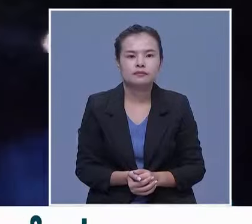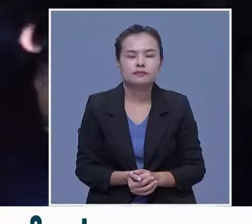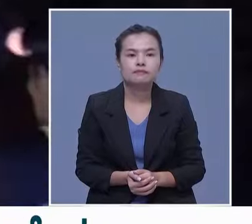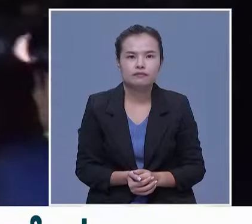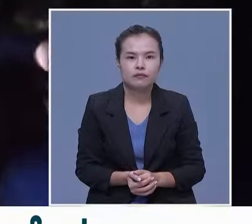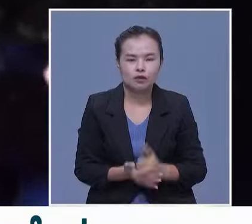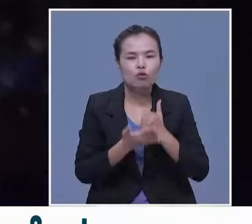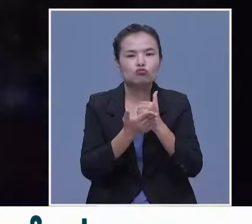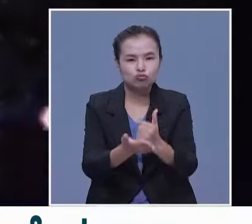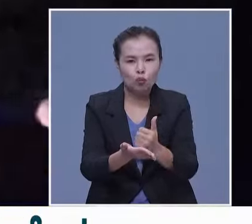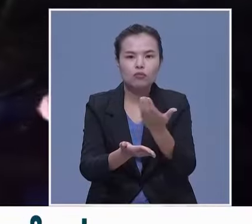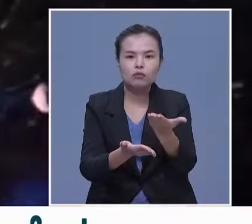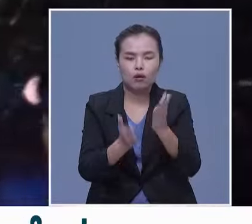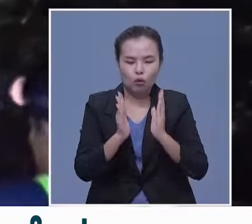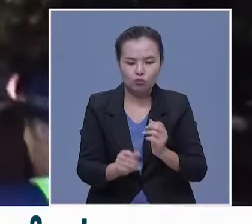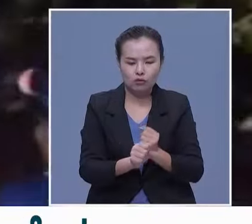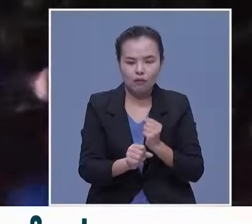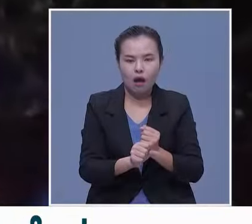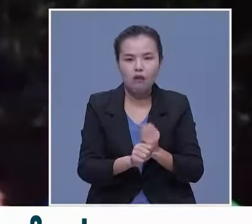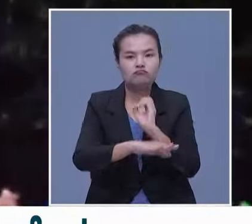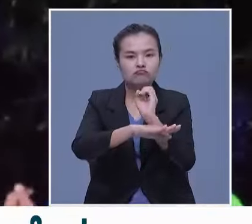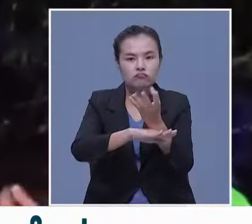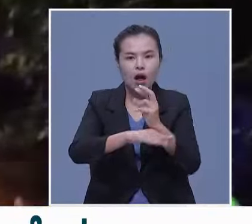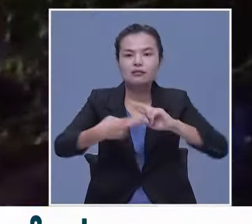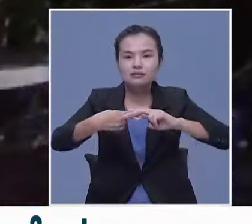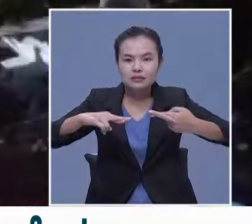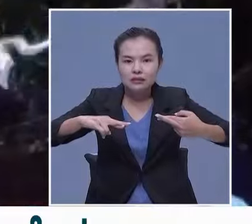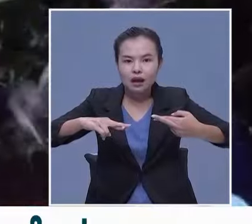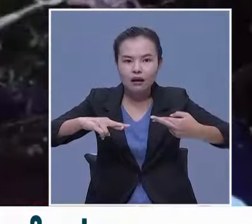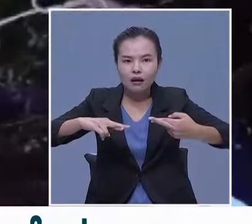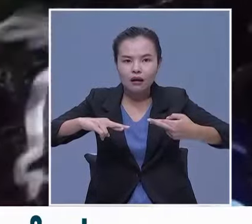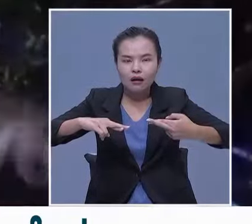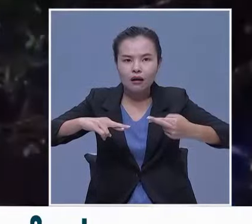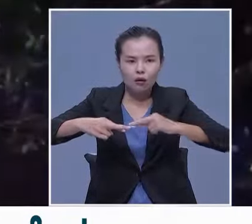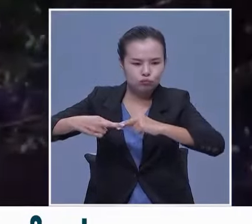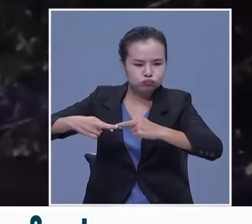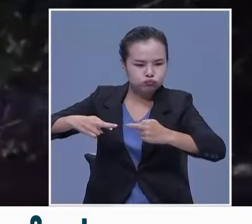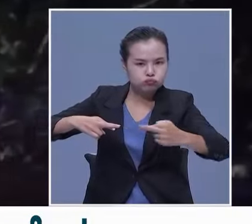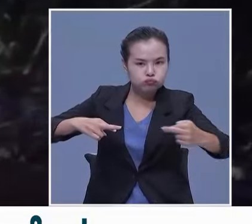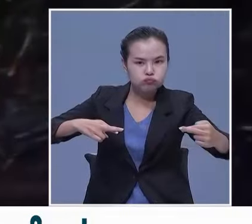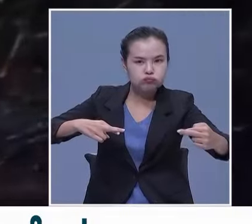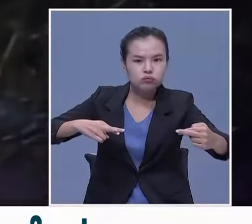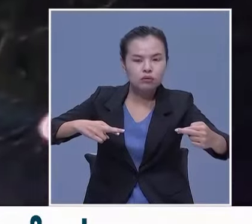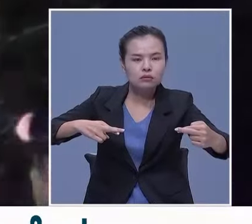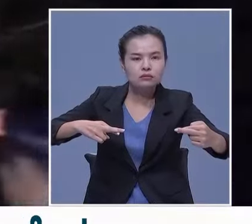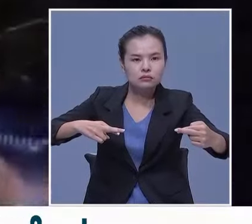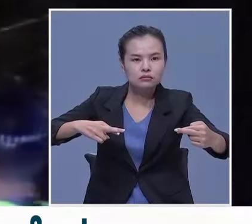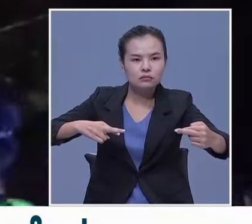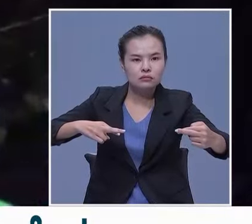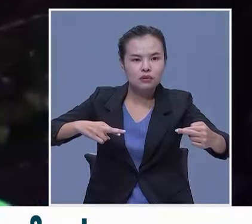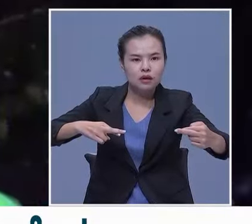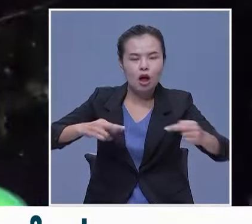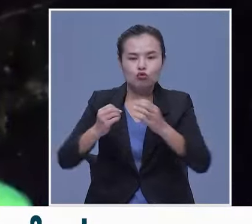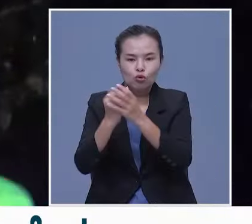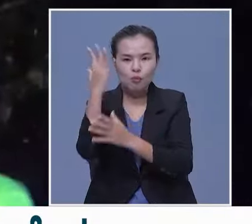สำหรับการช่วยเหลือครั้งนี้นะคะทางเจ้าหน้าที่คู่ภัยก็นำเชือกข้ามฝ่ากระแสน้ำคลองแก่งวังไฮไปทำการผูก